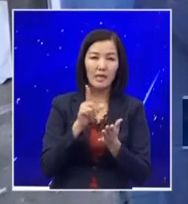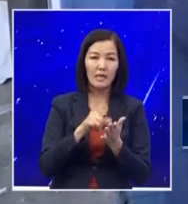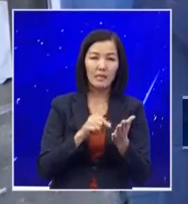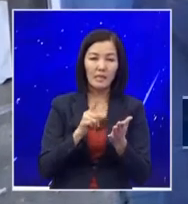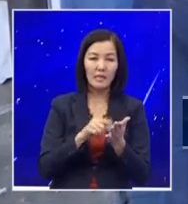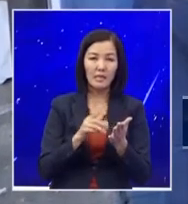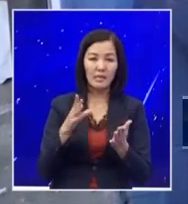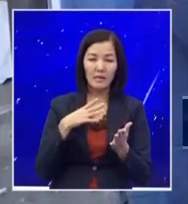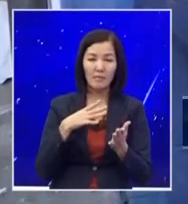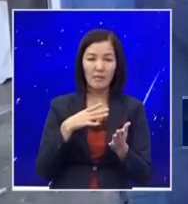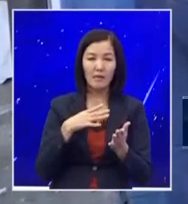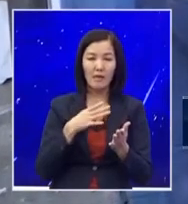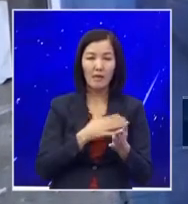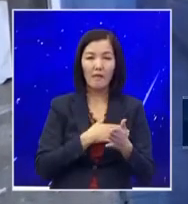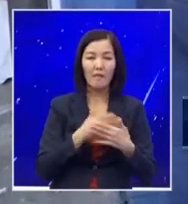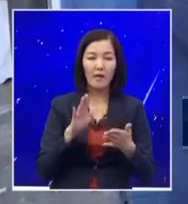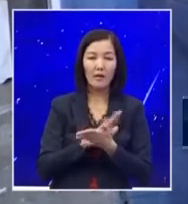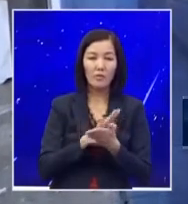кезеттің жұмысын көріп,